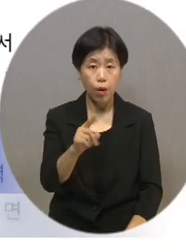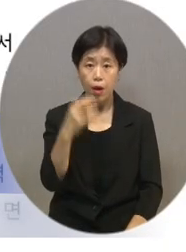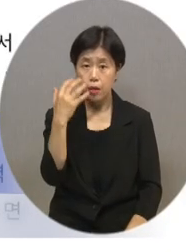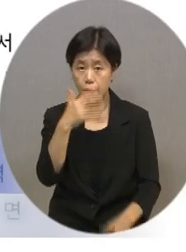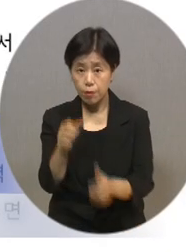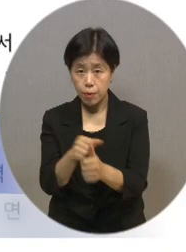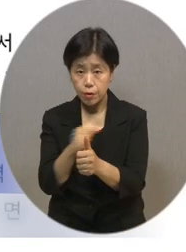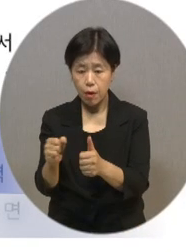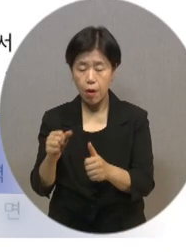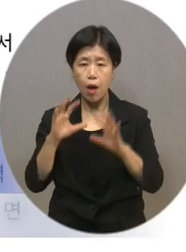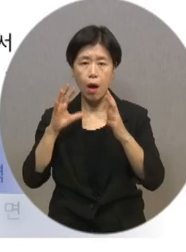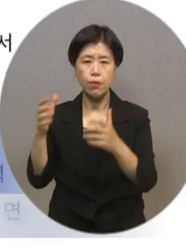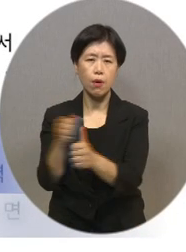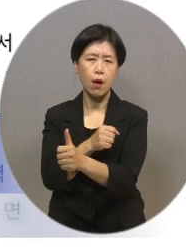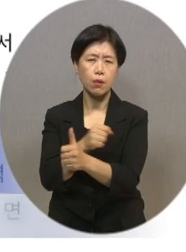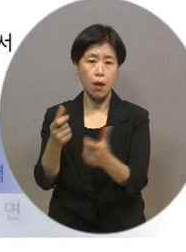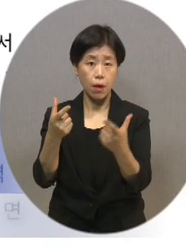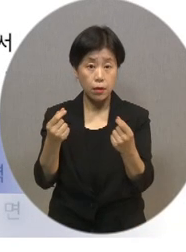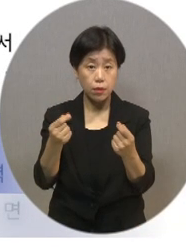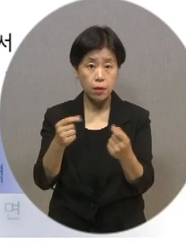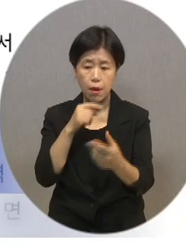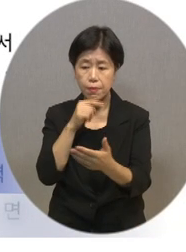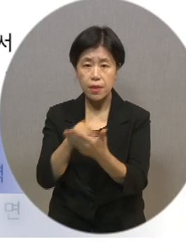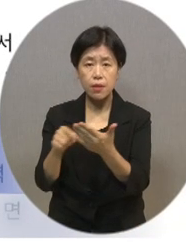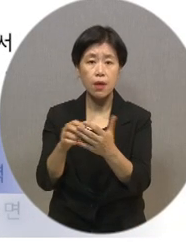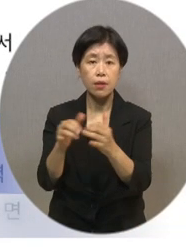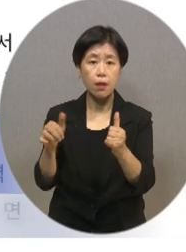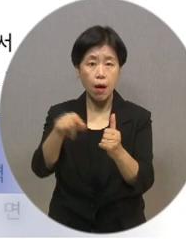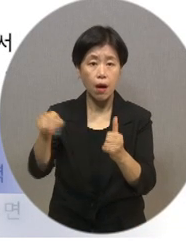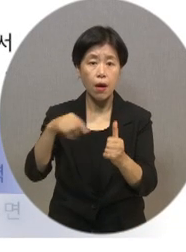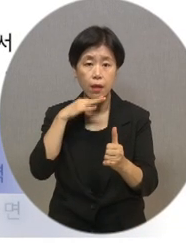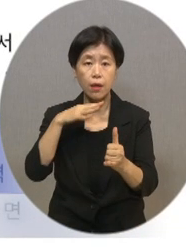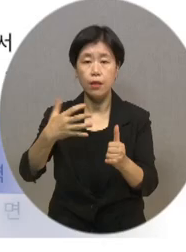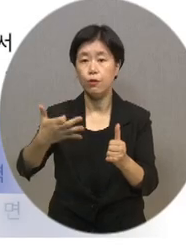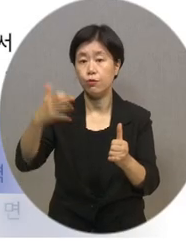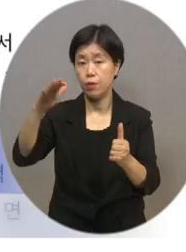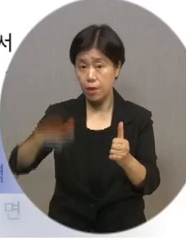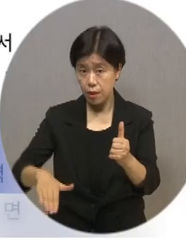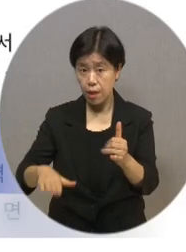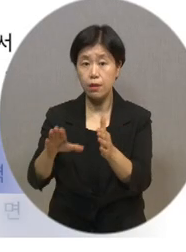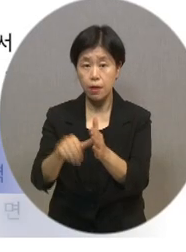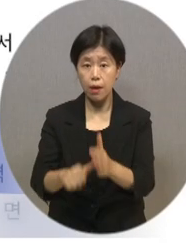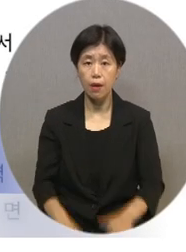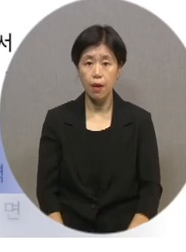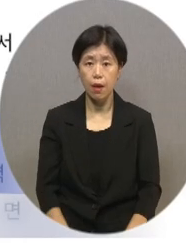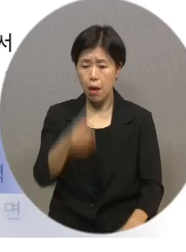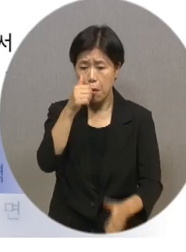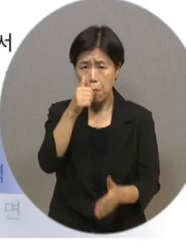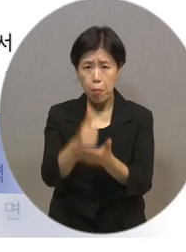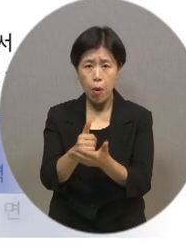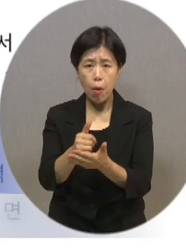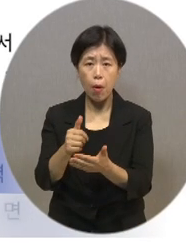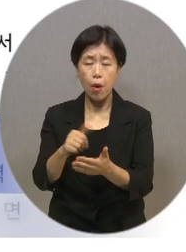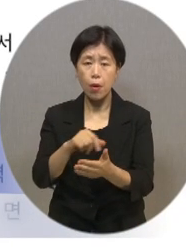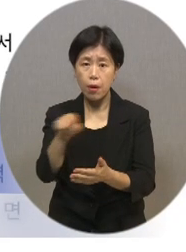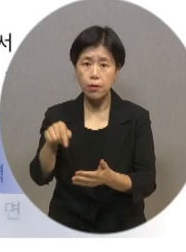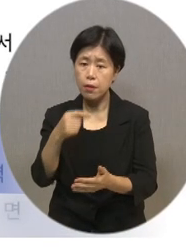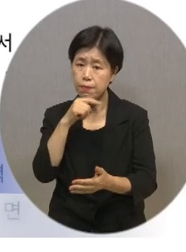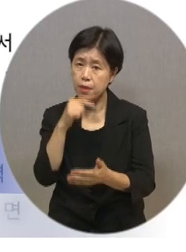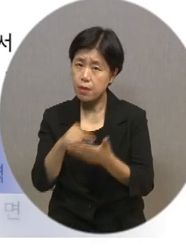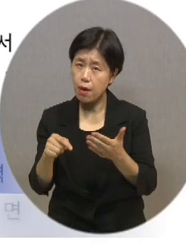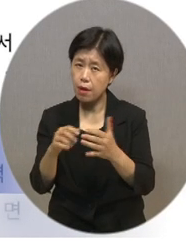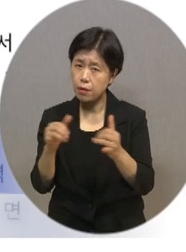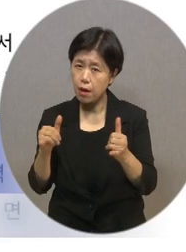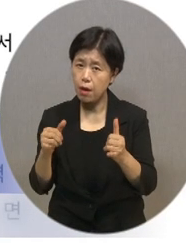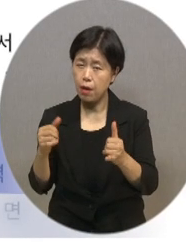아동학대 등이 범죄의 피해자가 19세 미만 아동 청소년인 경우 범죄 피해자가 장애인인 경우에